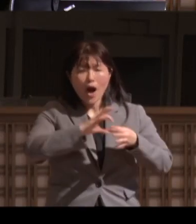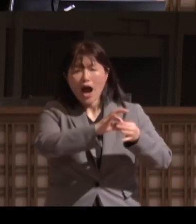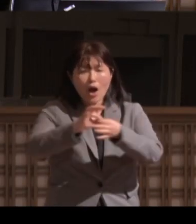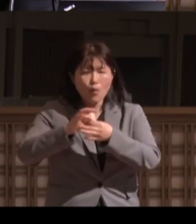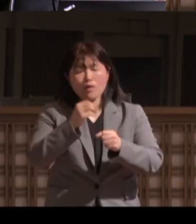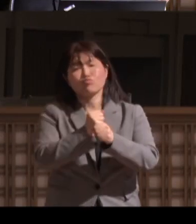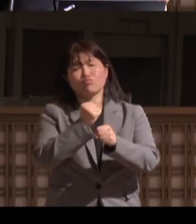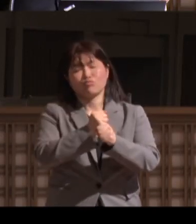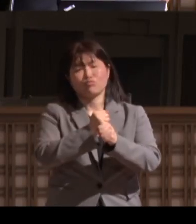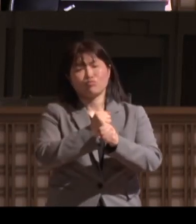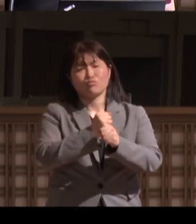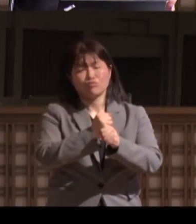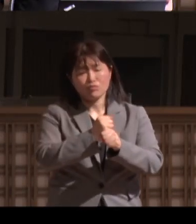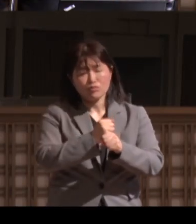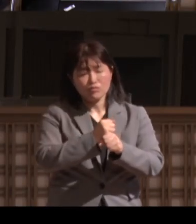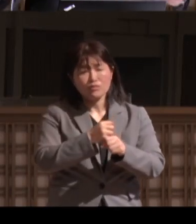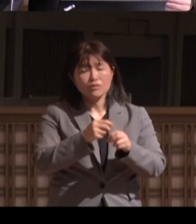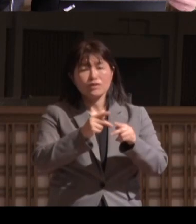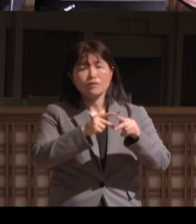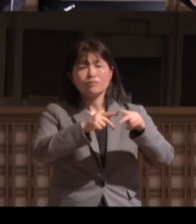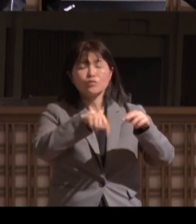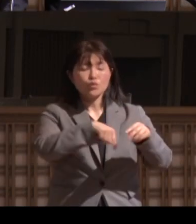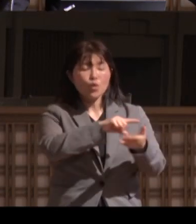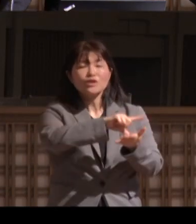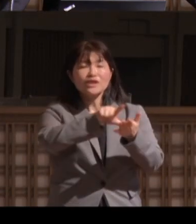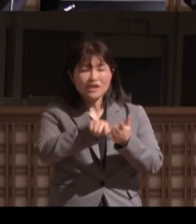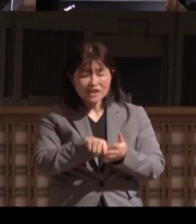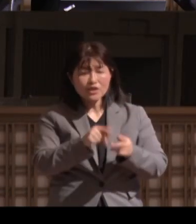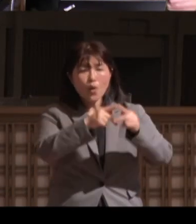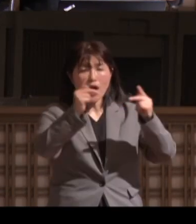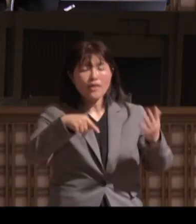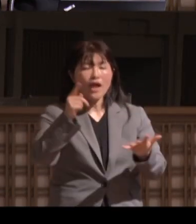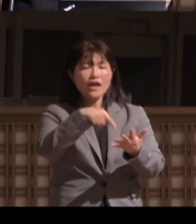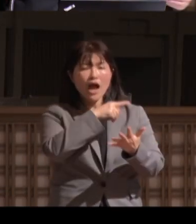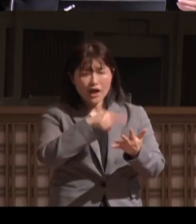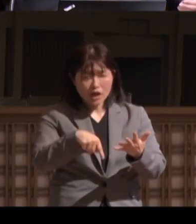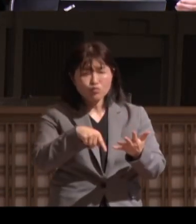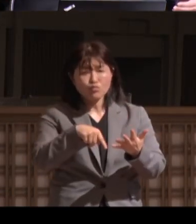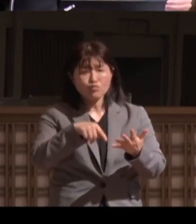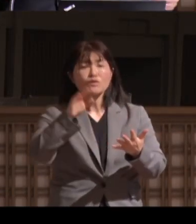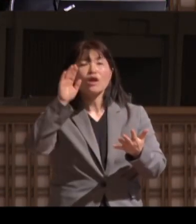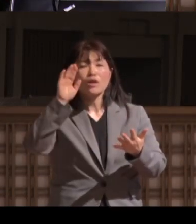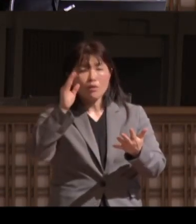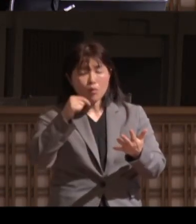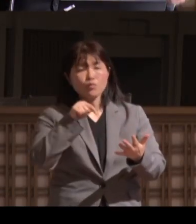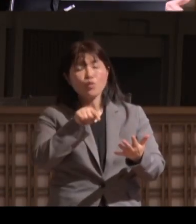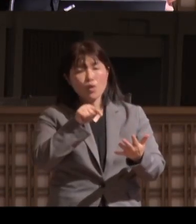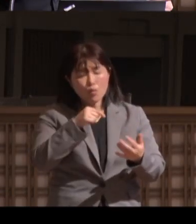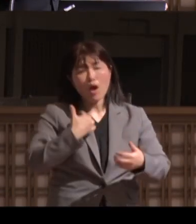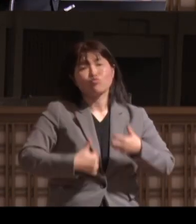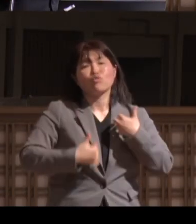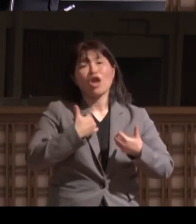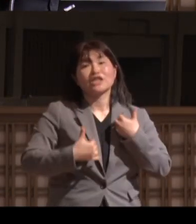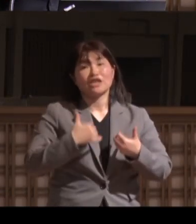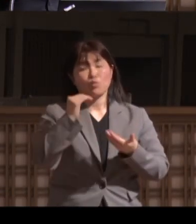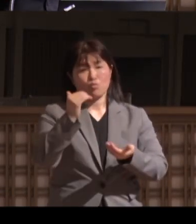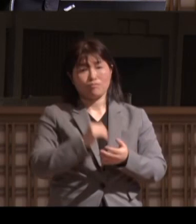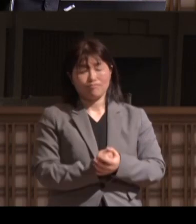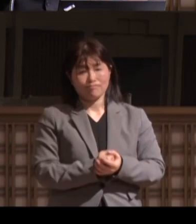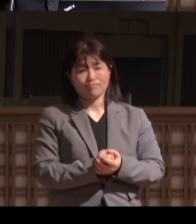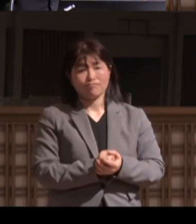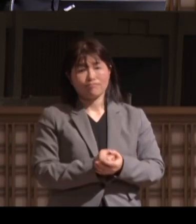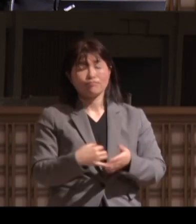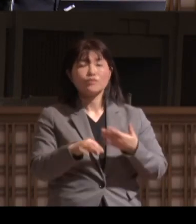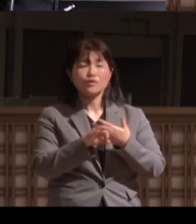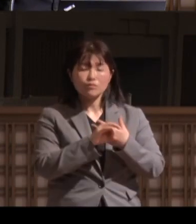見ると課題解決なんだけど地域外の方から見るとそれは嬉しいことなんです例えば